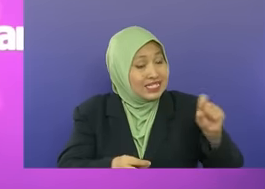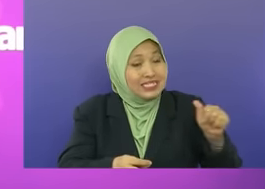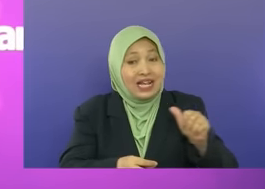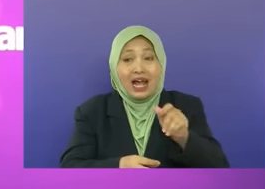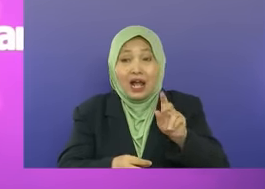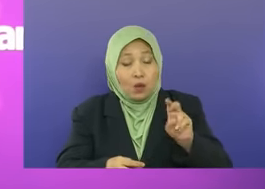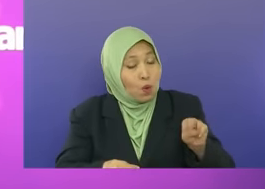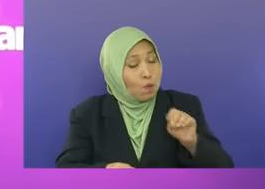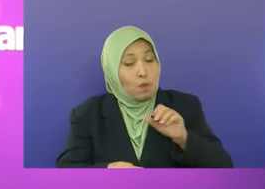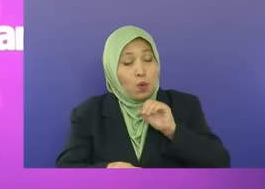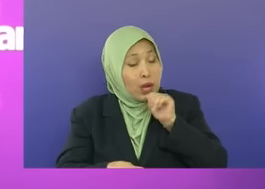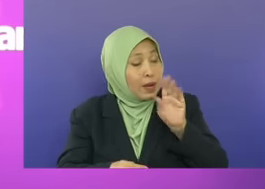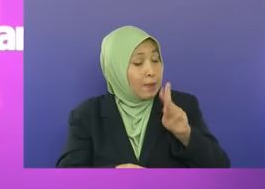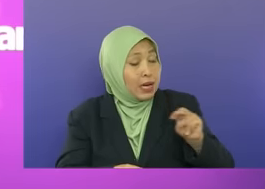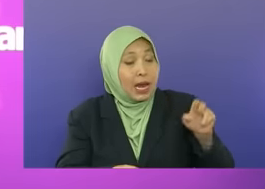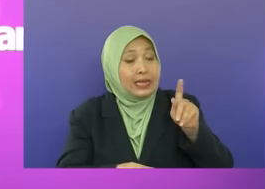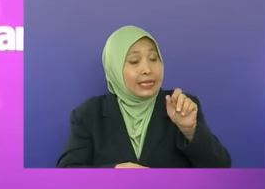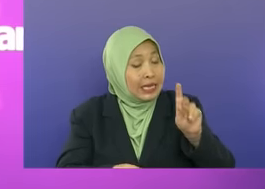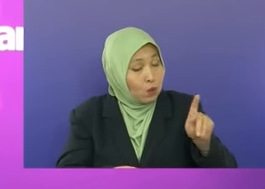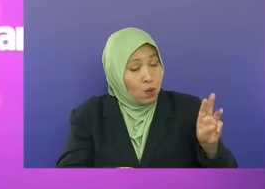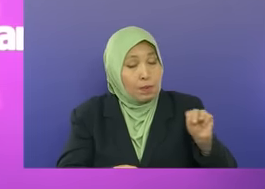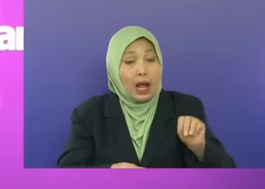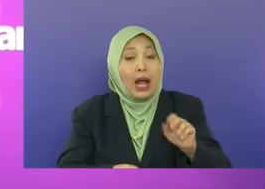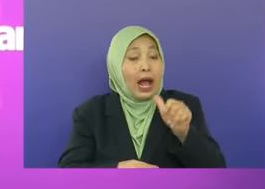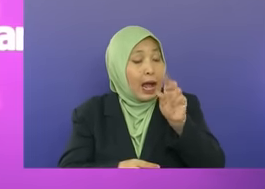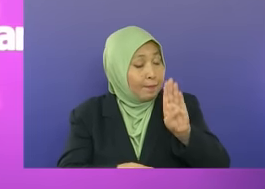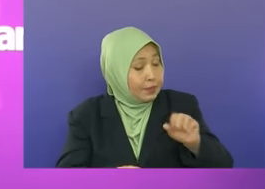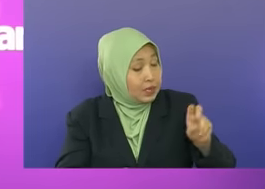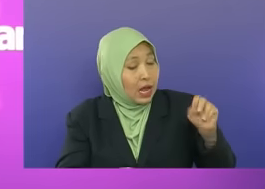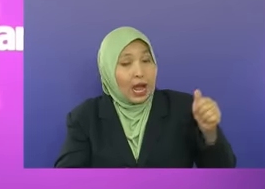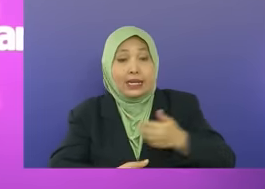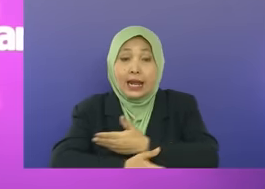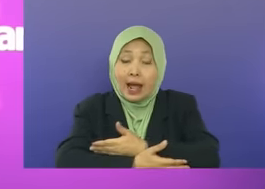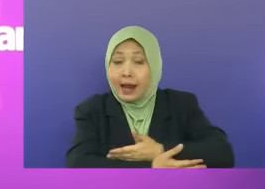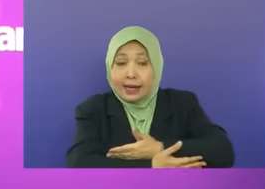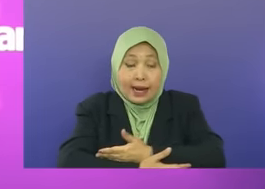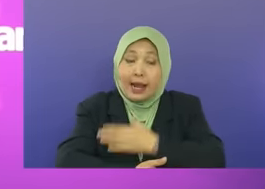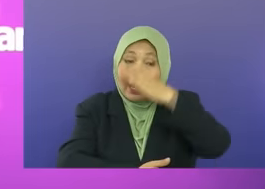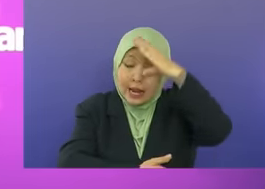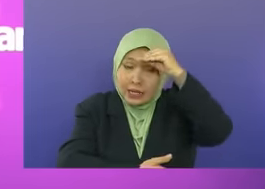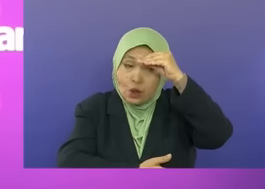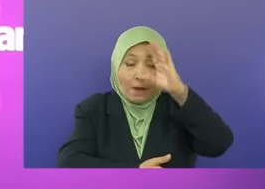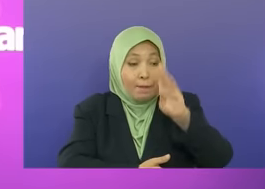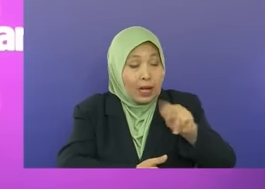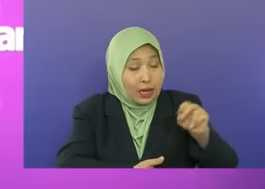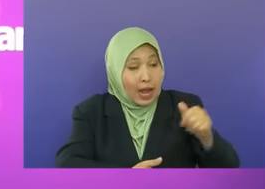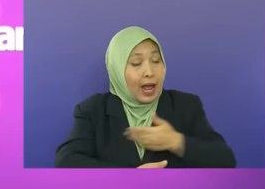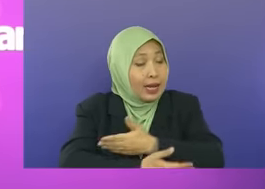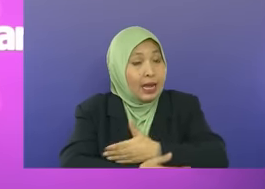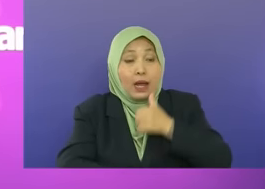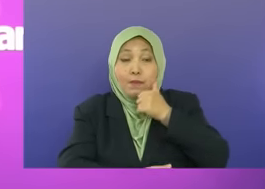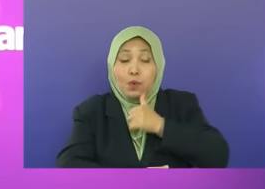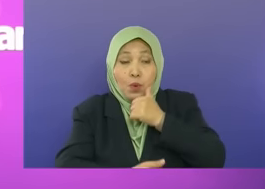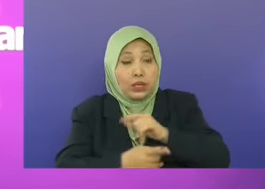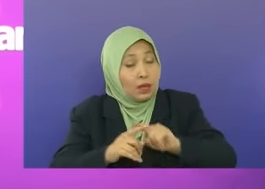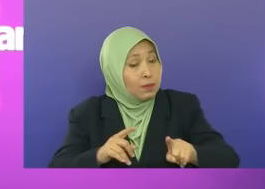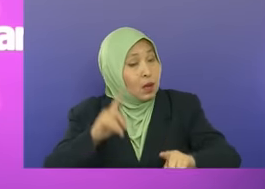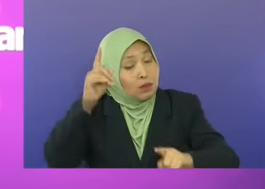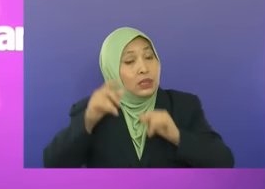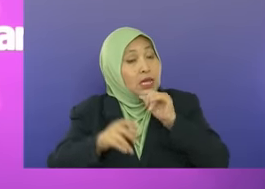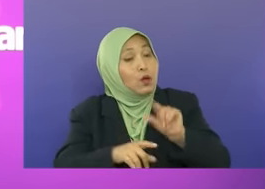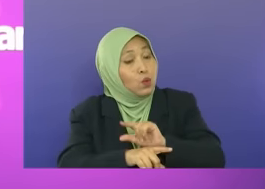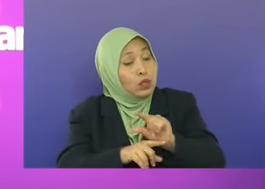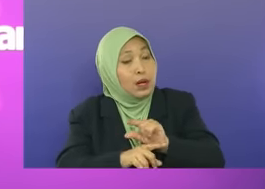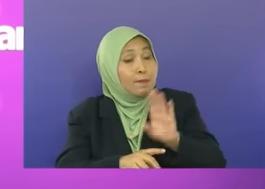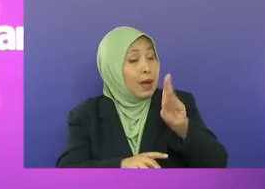banatikum ya banatikum itu kalau abnakum itu anak-anak lelaki Kalau benar chikum itu anak-anak perempuan tapi Allah tak guna kamu katakan